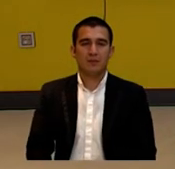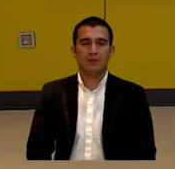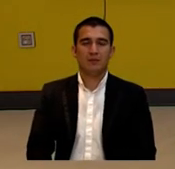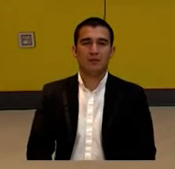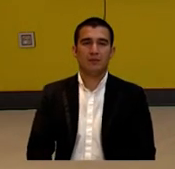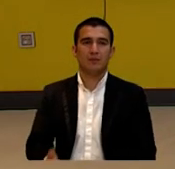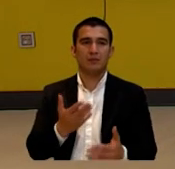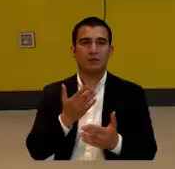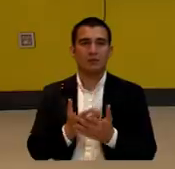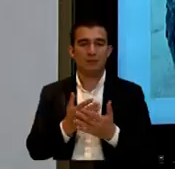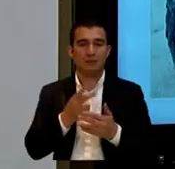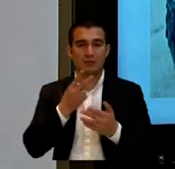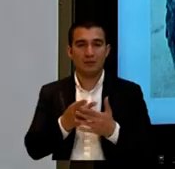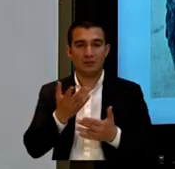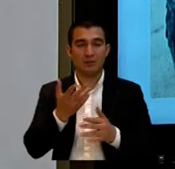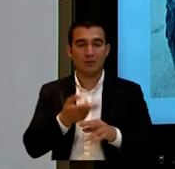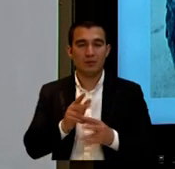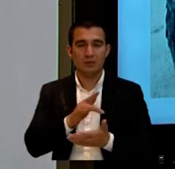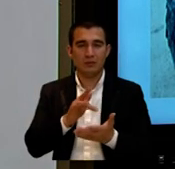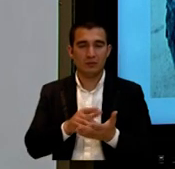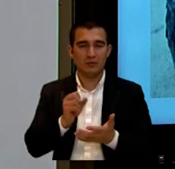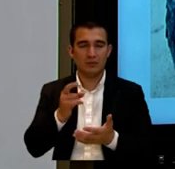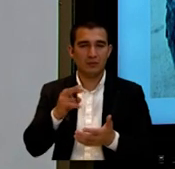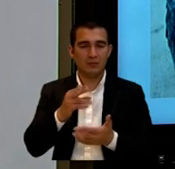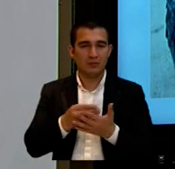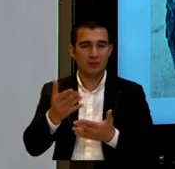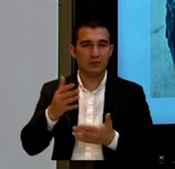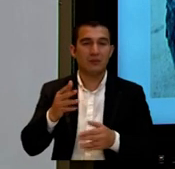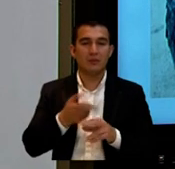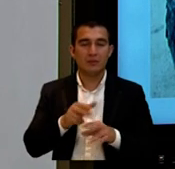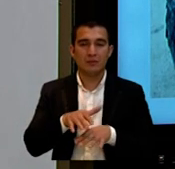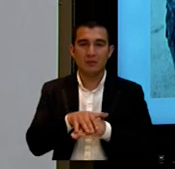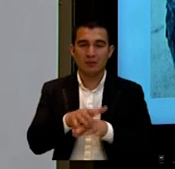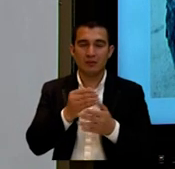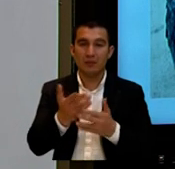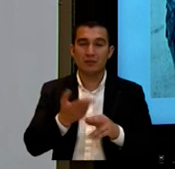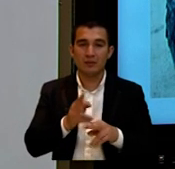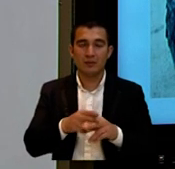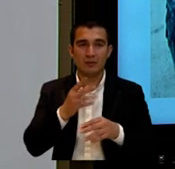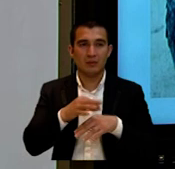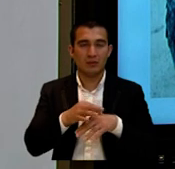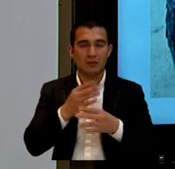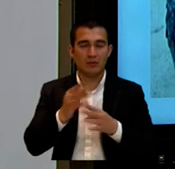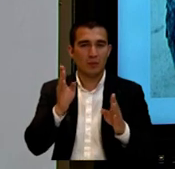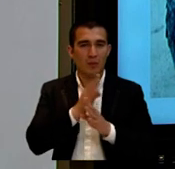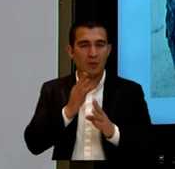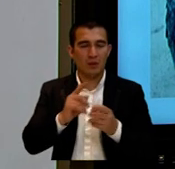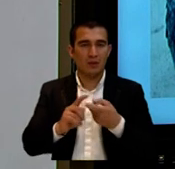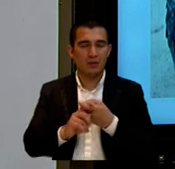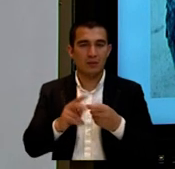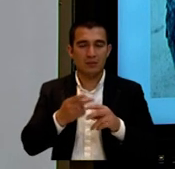Ана енді, Орта-Асия ташпеқасыгі келадыган болсәк. Бірінші, тәна рәңгінің мүхуд шарайдігі